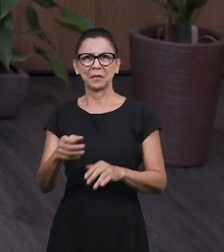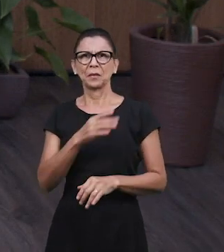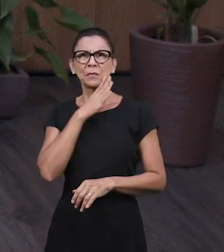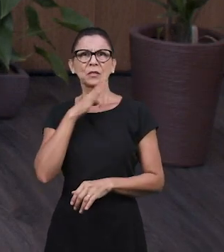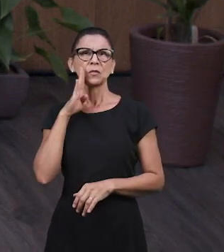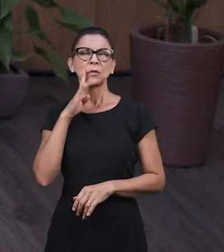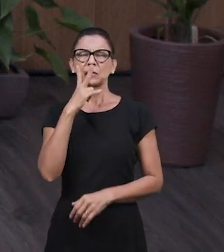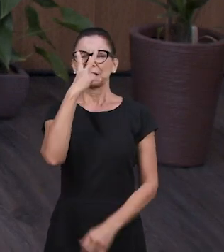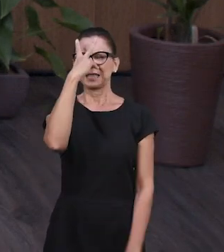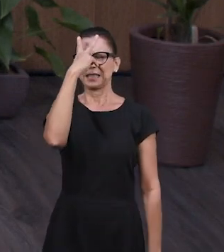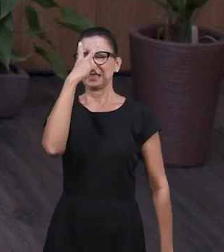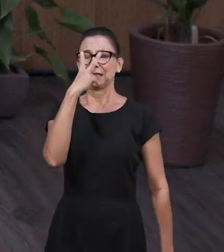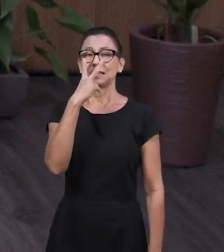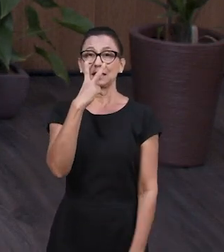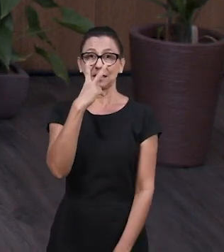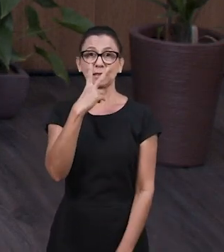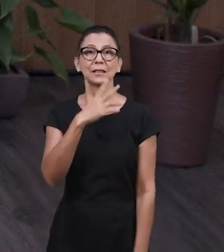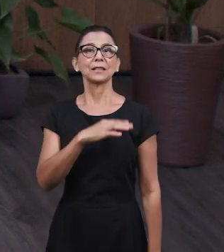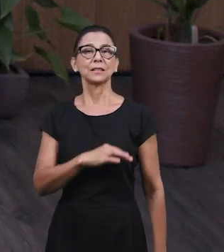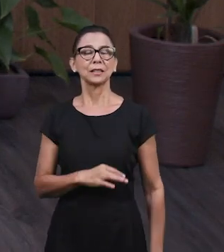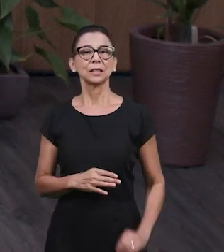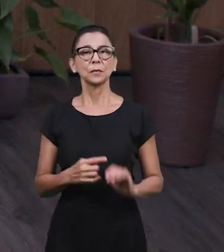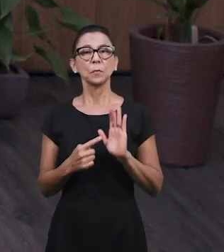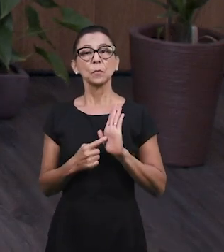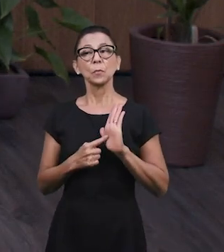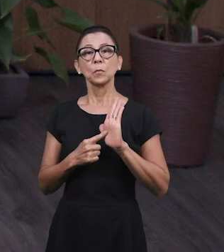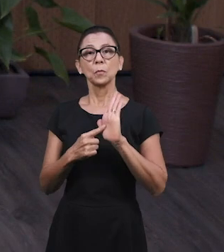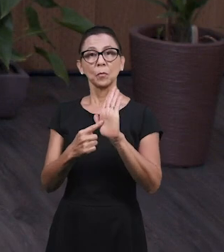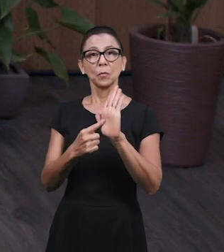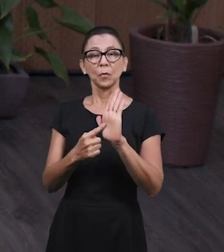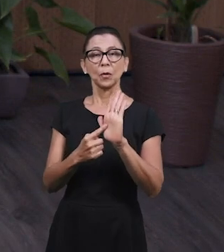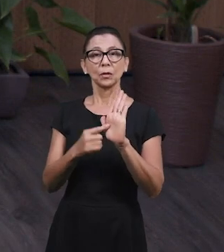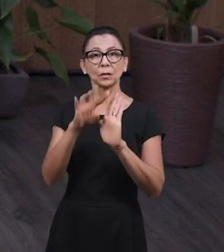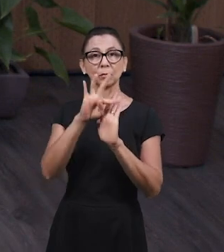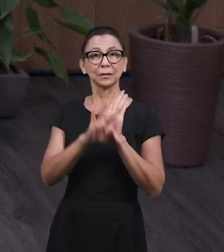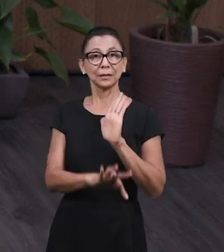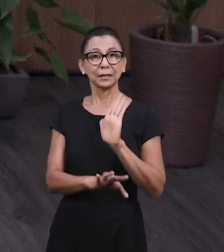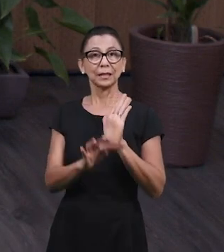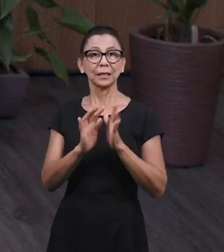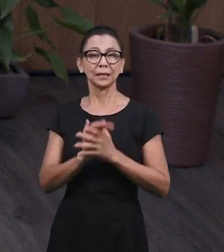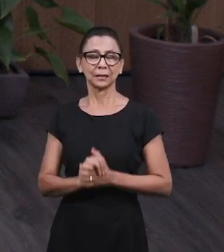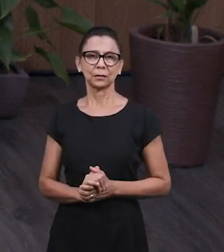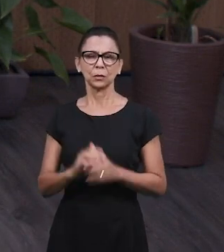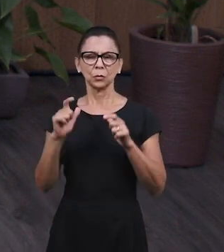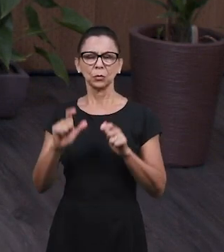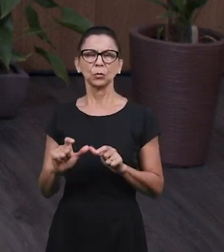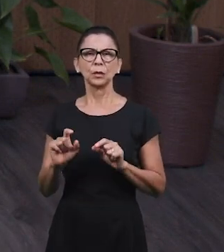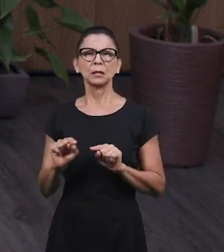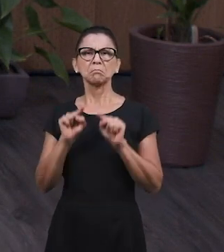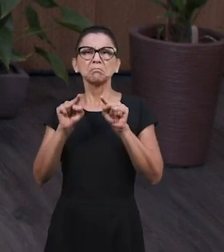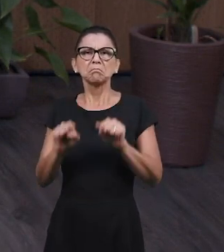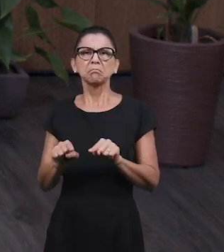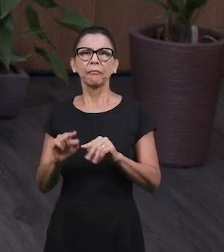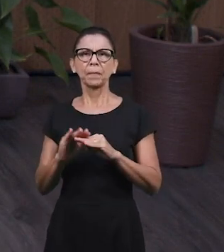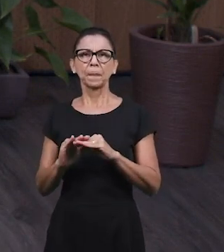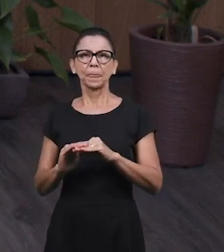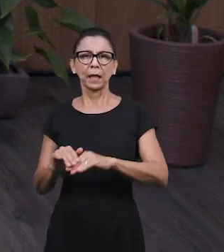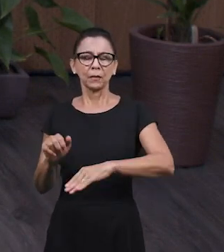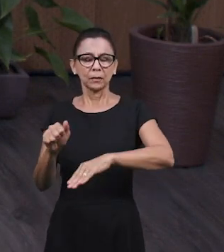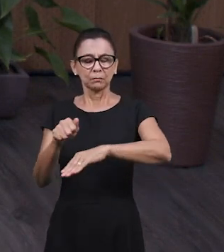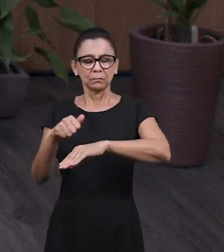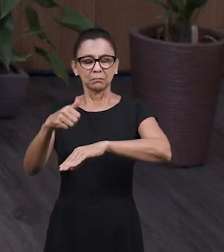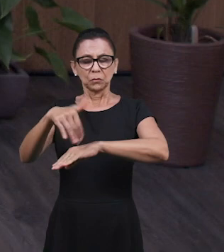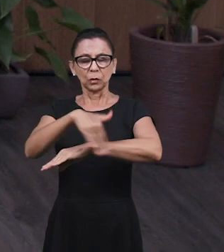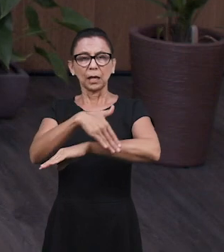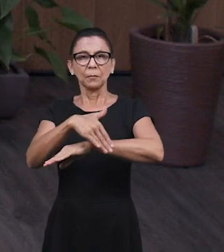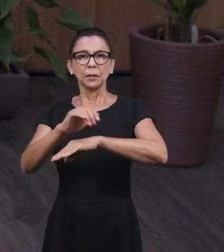ici, il était aveugle. Ici montre la position, c'est-à-dire où il était